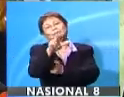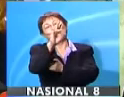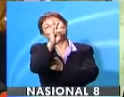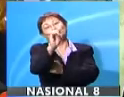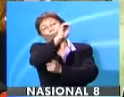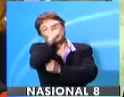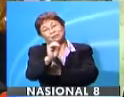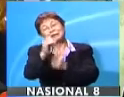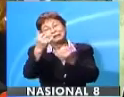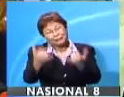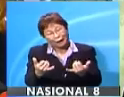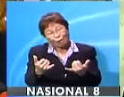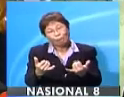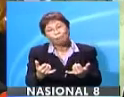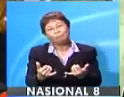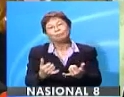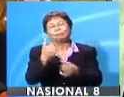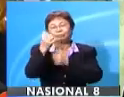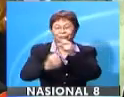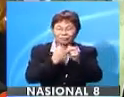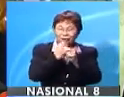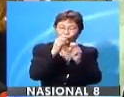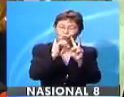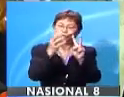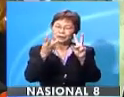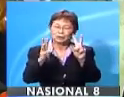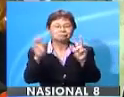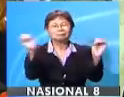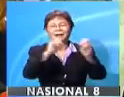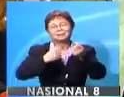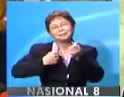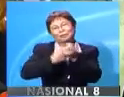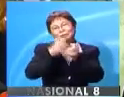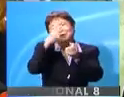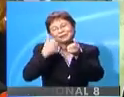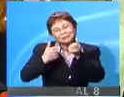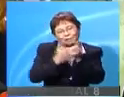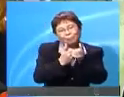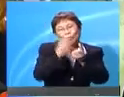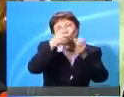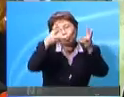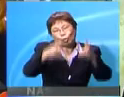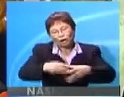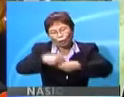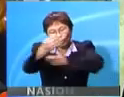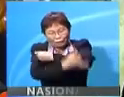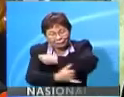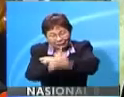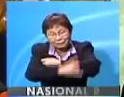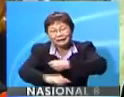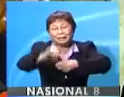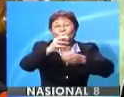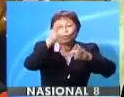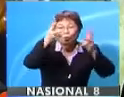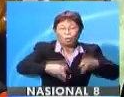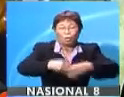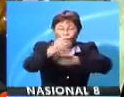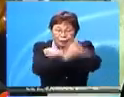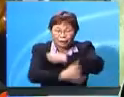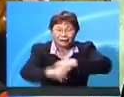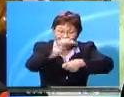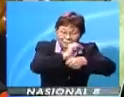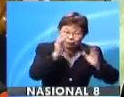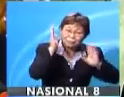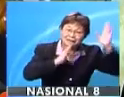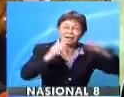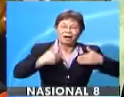Tadi sekarang ni mungkin tahun depan tak ada subsidi lagi lah. Kalau sebab kebanyakan warga asing yang kerja sini dia ada insurans, jadi